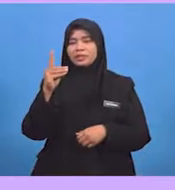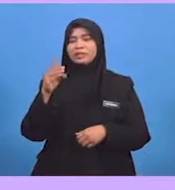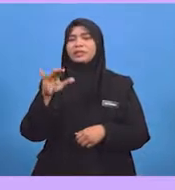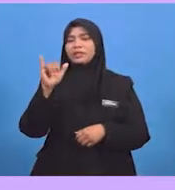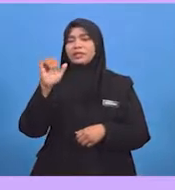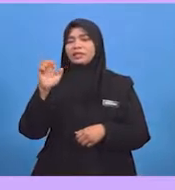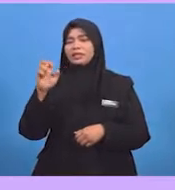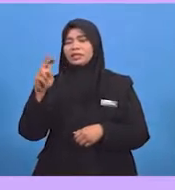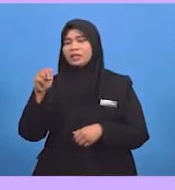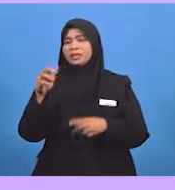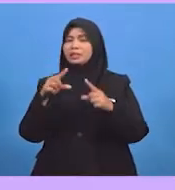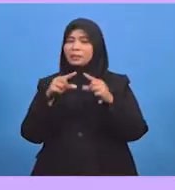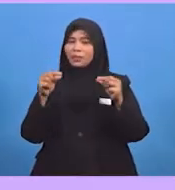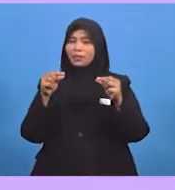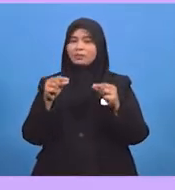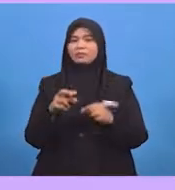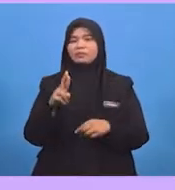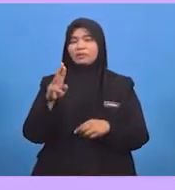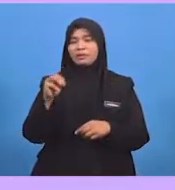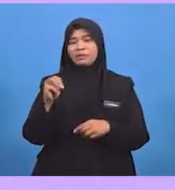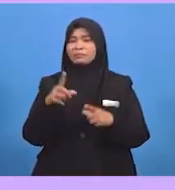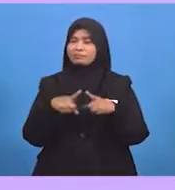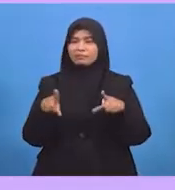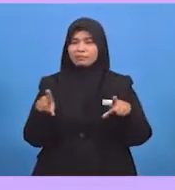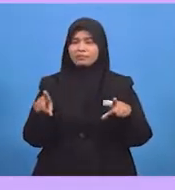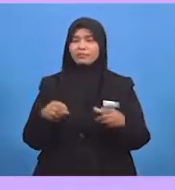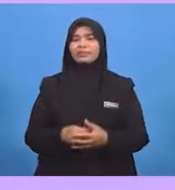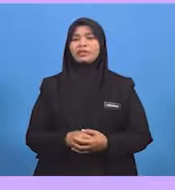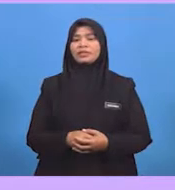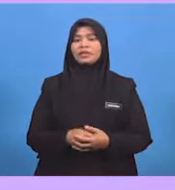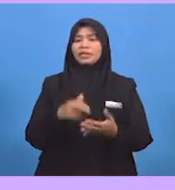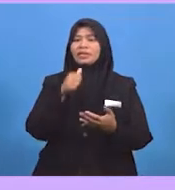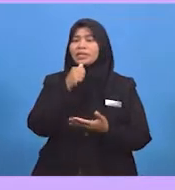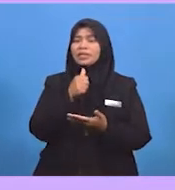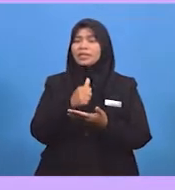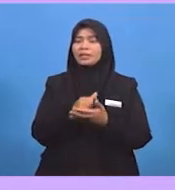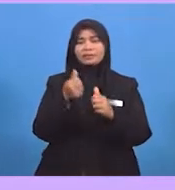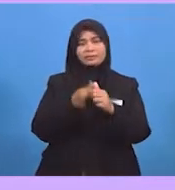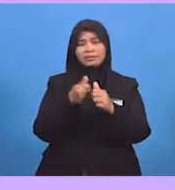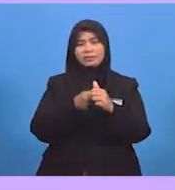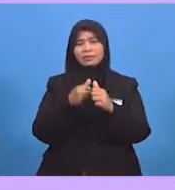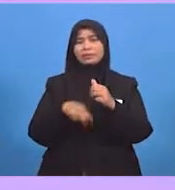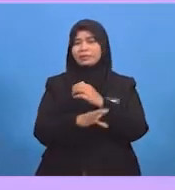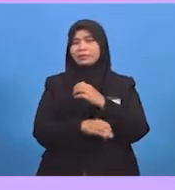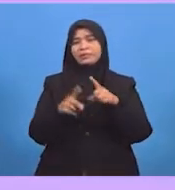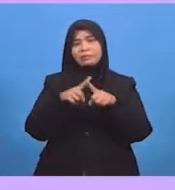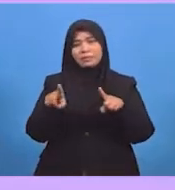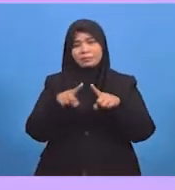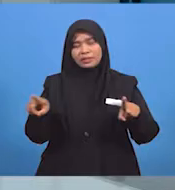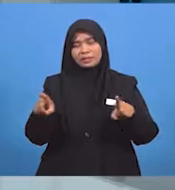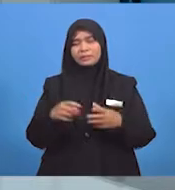Jepun? Betul. Nilai atau kadar mata wang setiap negara adalah berbeza.